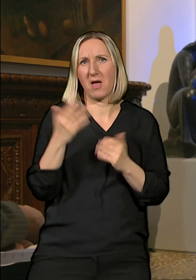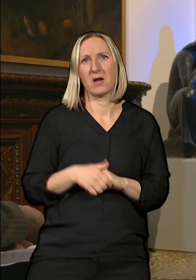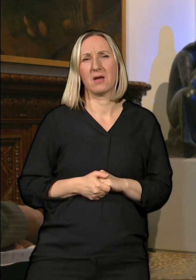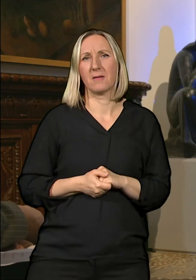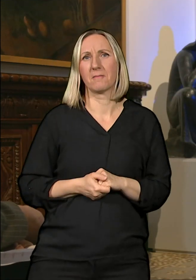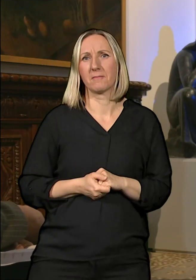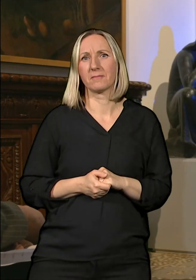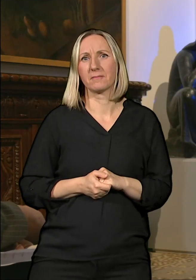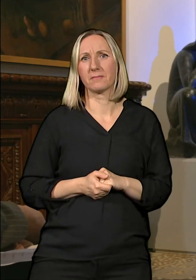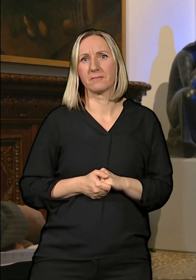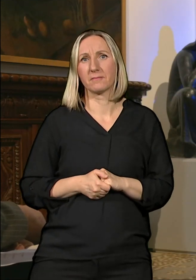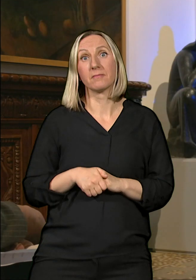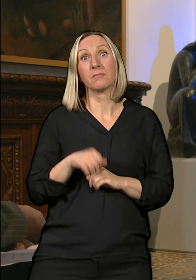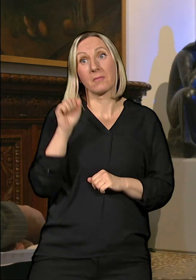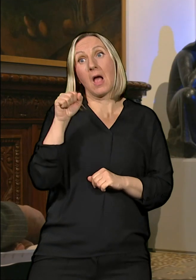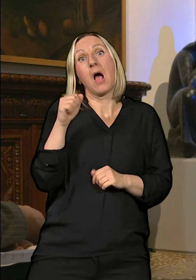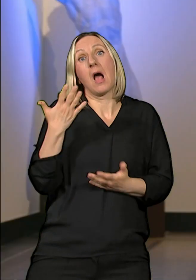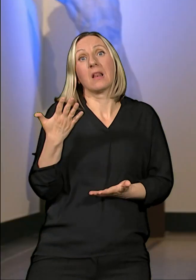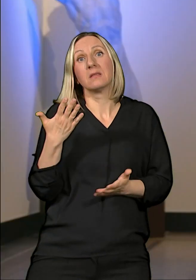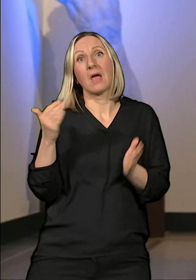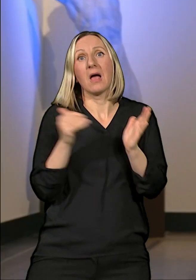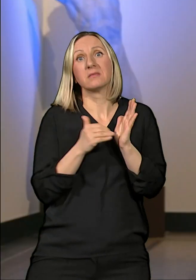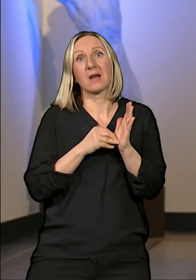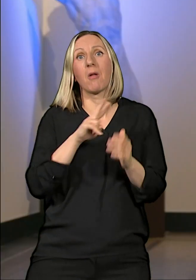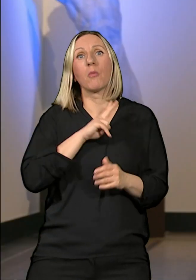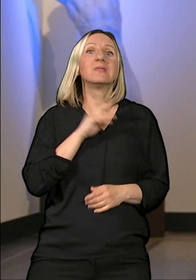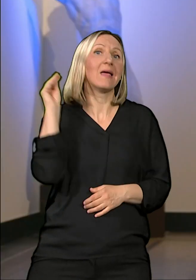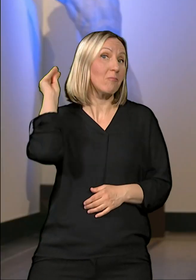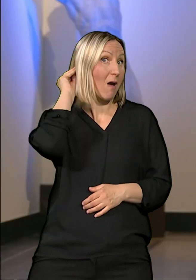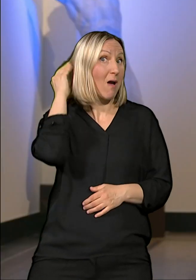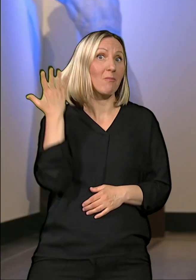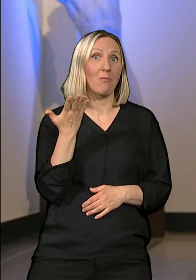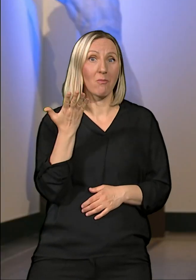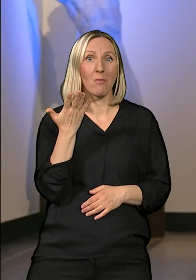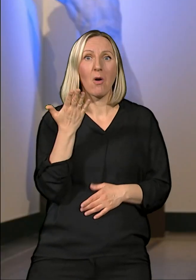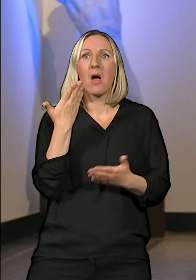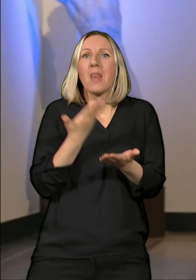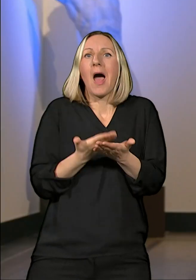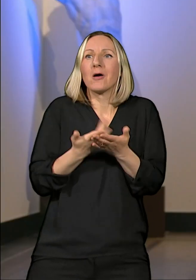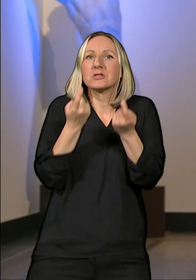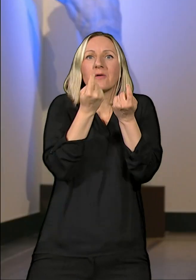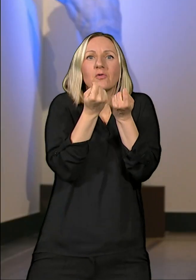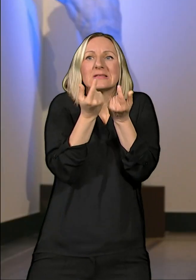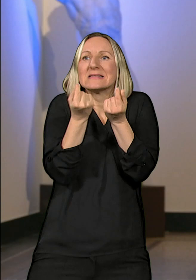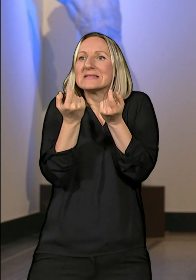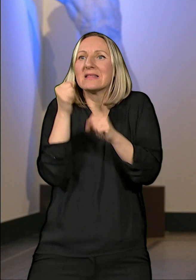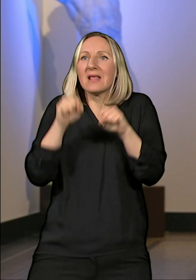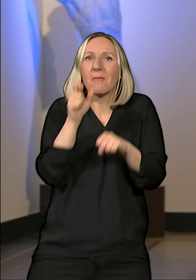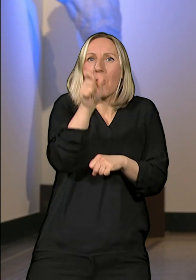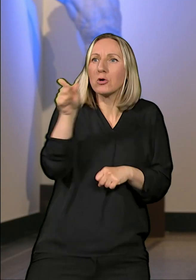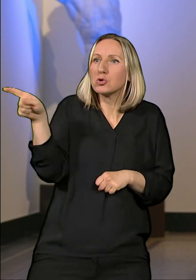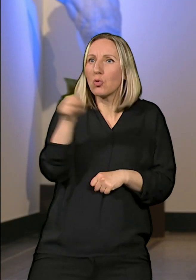Ali da, trebalo bi da imamo predispoziciju da na osnovu sitnih postupaka,